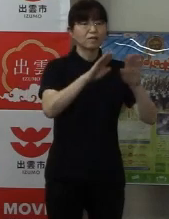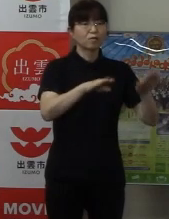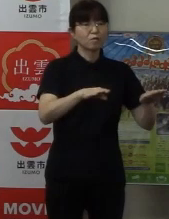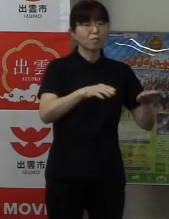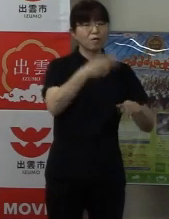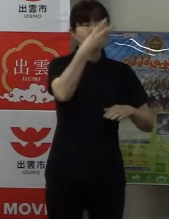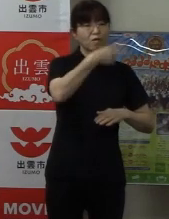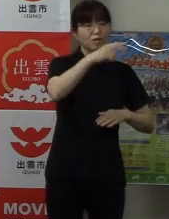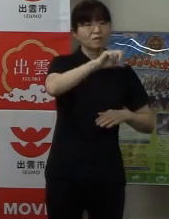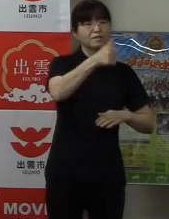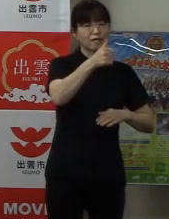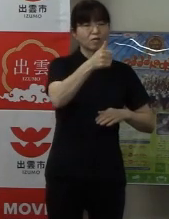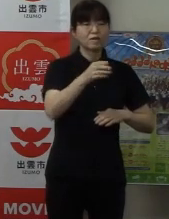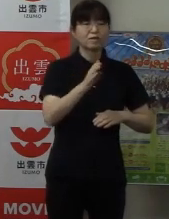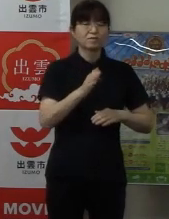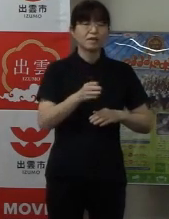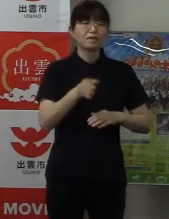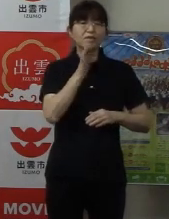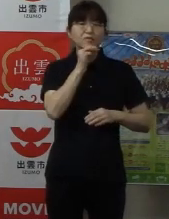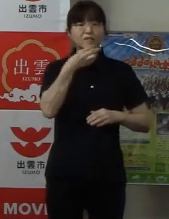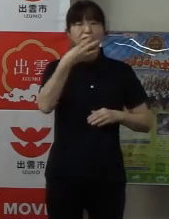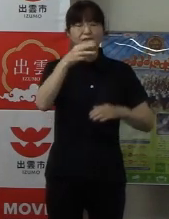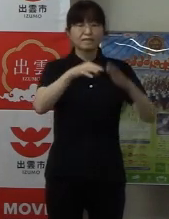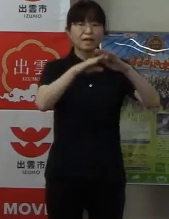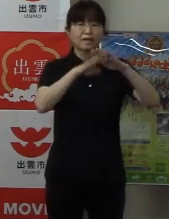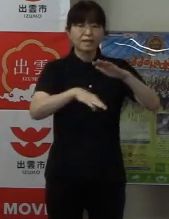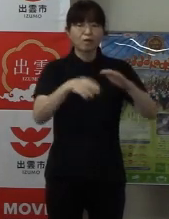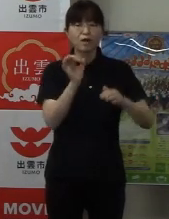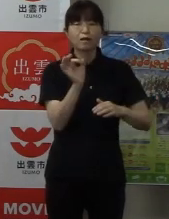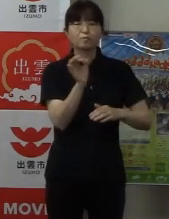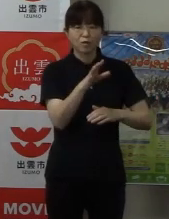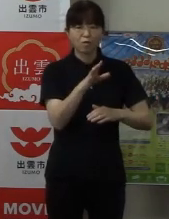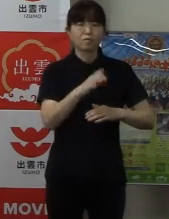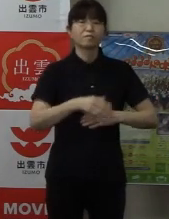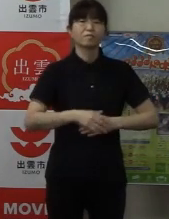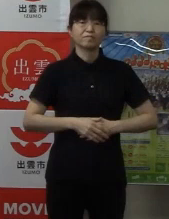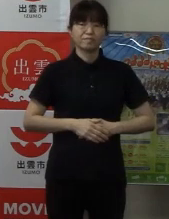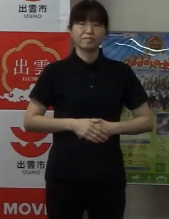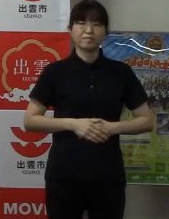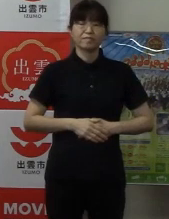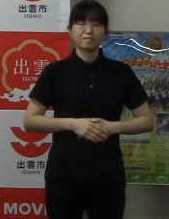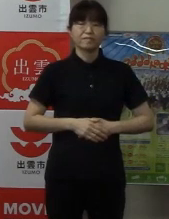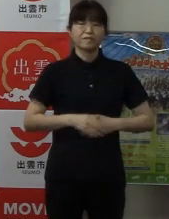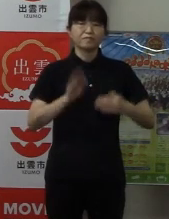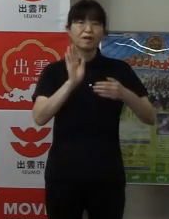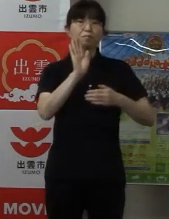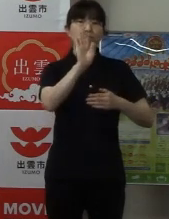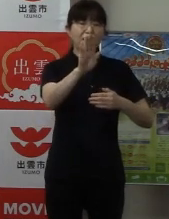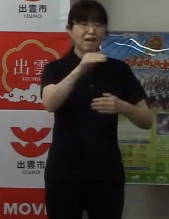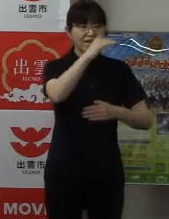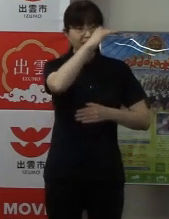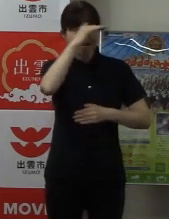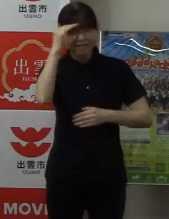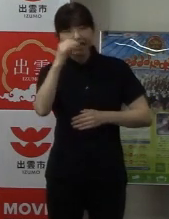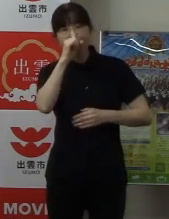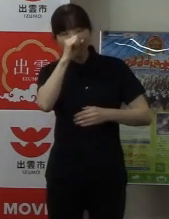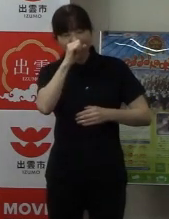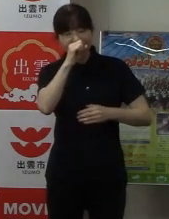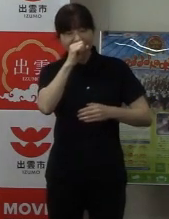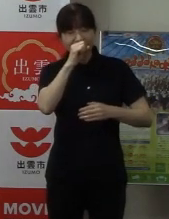円、幼児は無料となっております。まあ、若干の前の方が見晴らしがいいということで、少